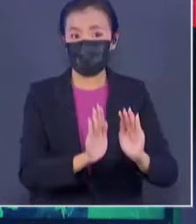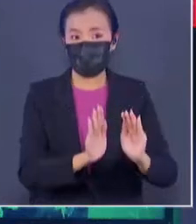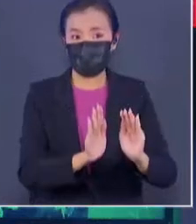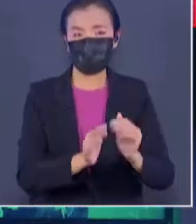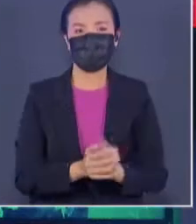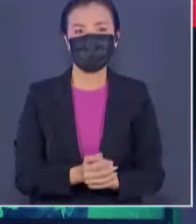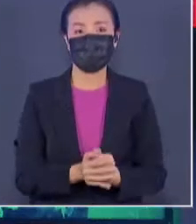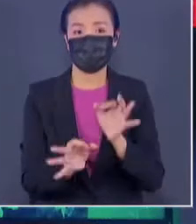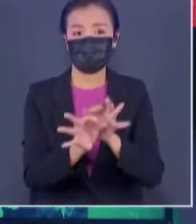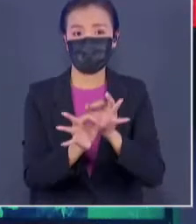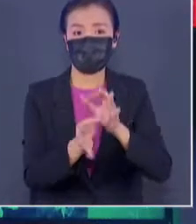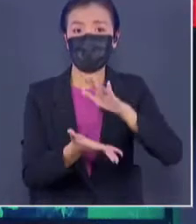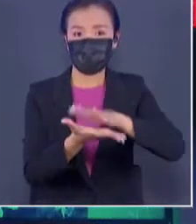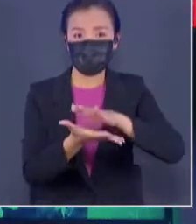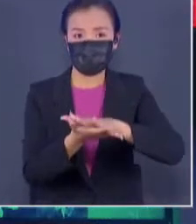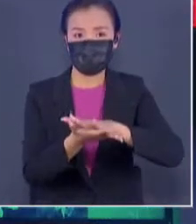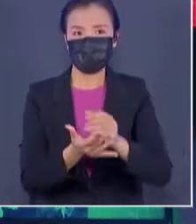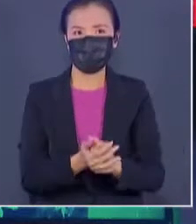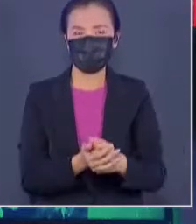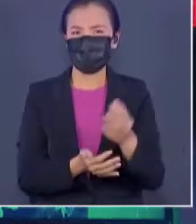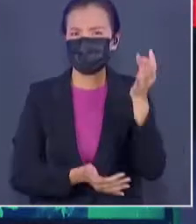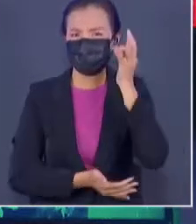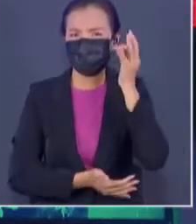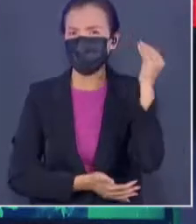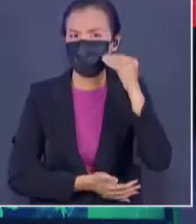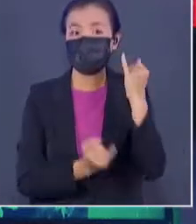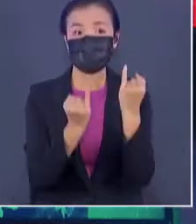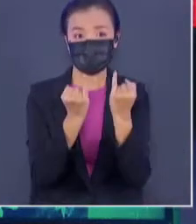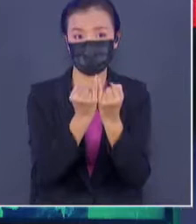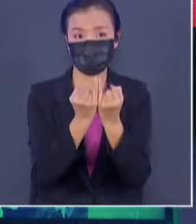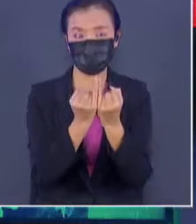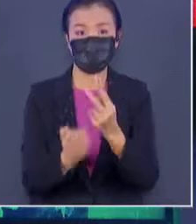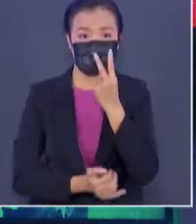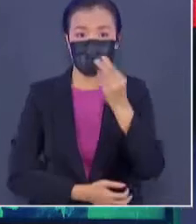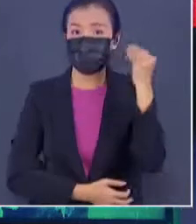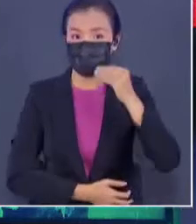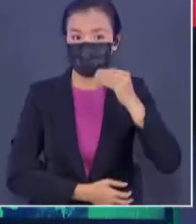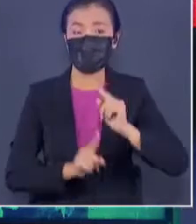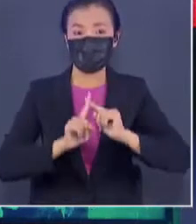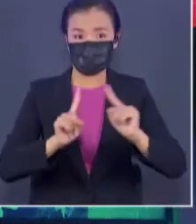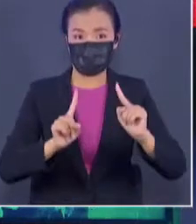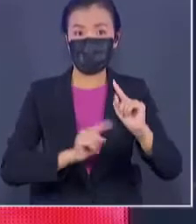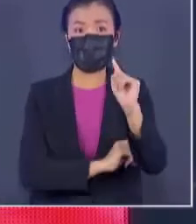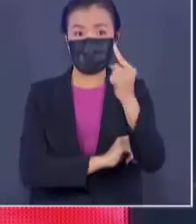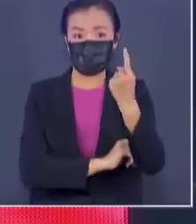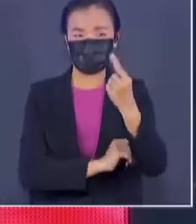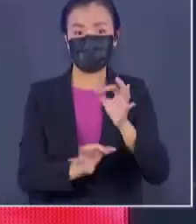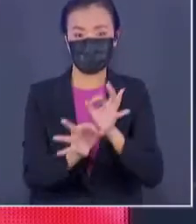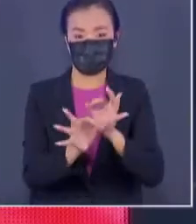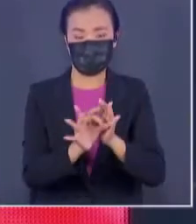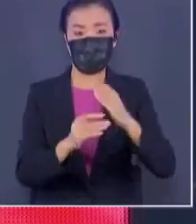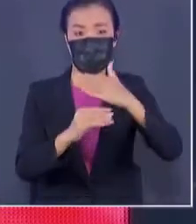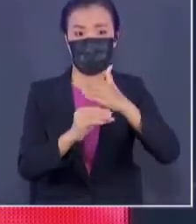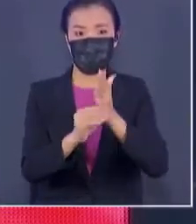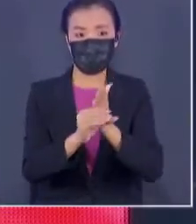ถ้าพูดถึงธนาคารโรงเรียนก็คงจะคุ้นหูคุ้นตากันอยู ่ นะครับคงจะได้เห็นกันบ่อยๆครับแต่ว่าล่าสุดนะครับทางธนาคารออมสิน